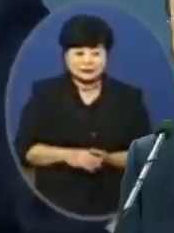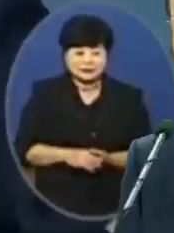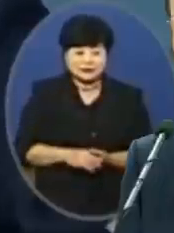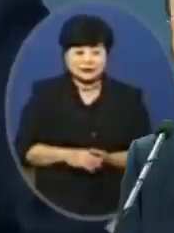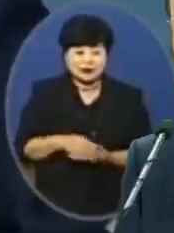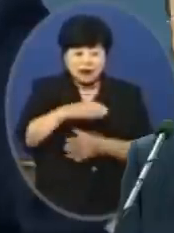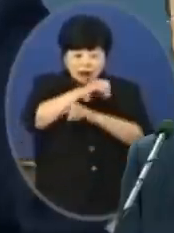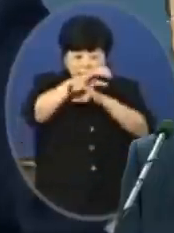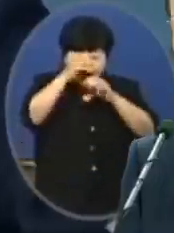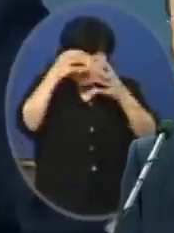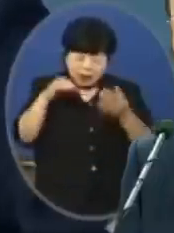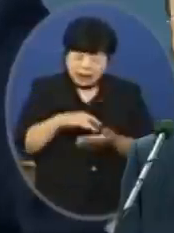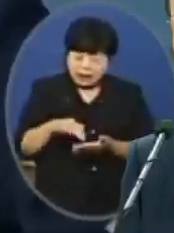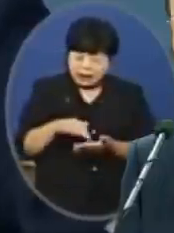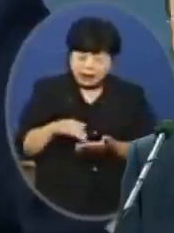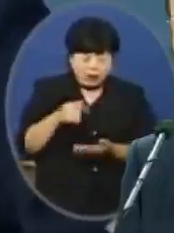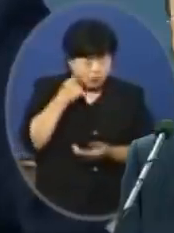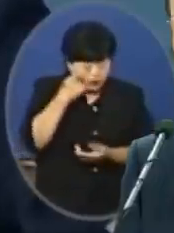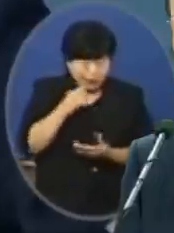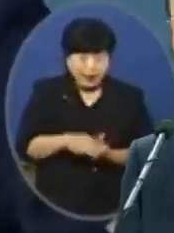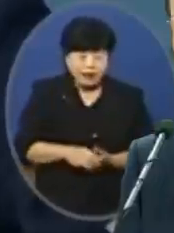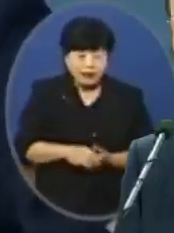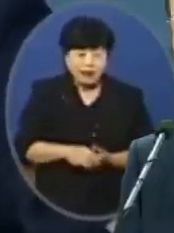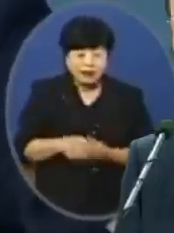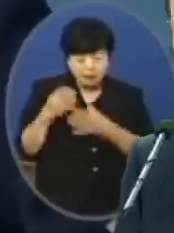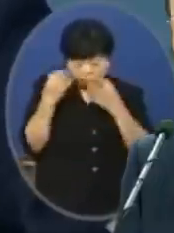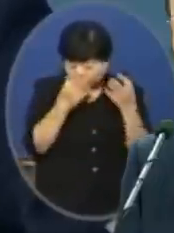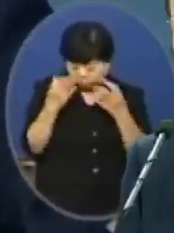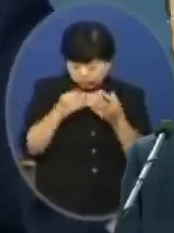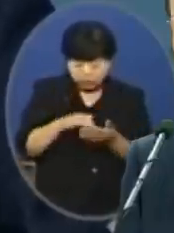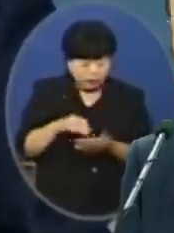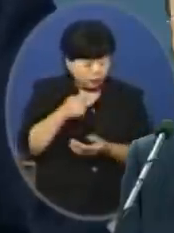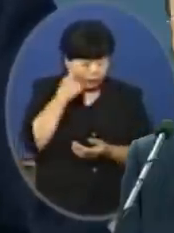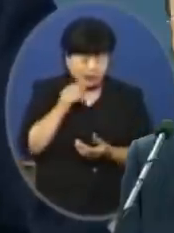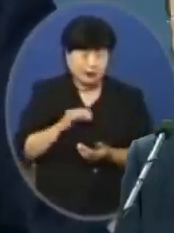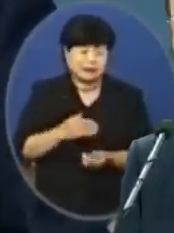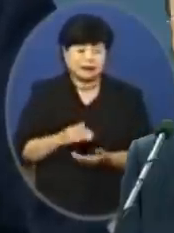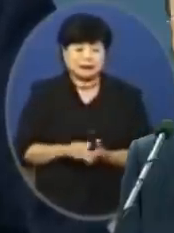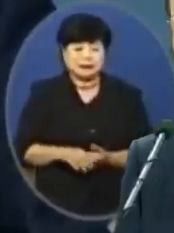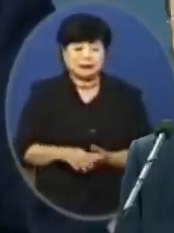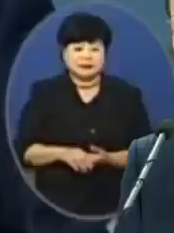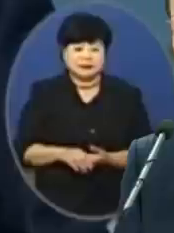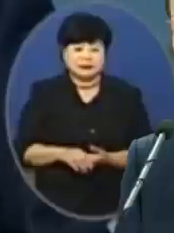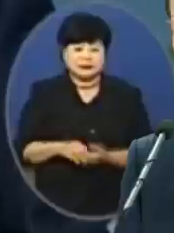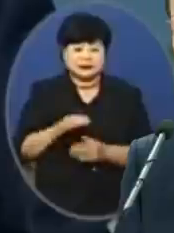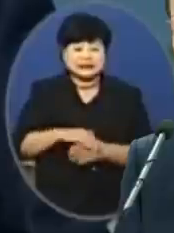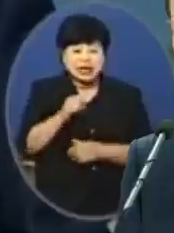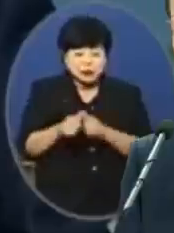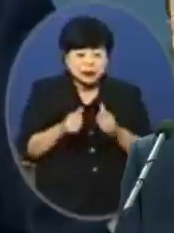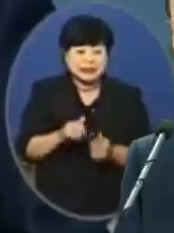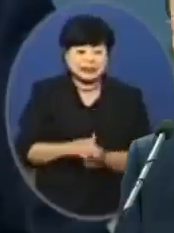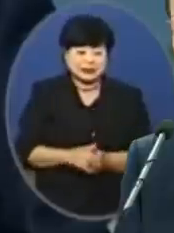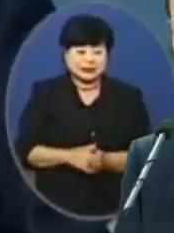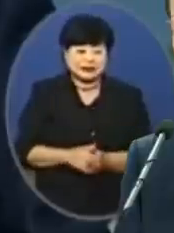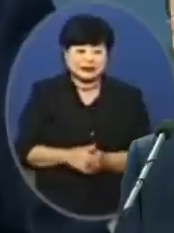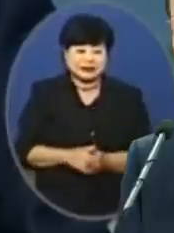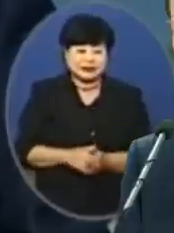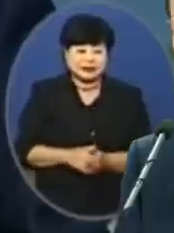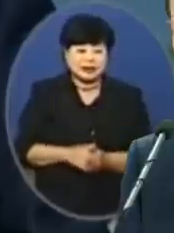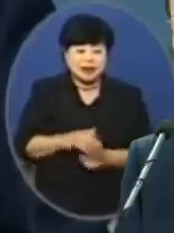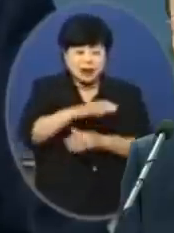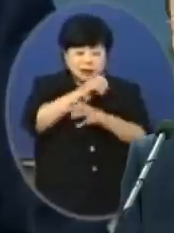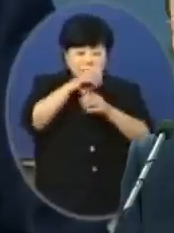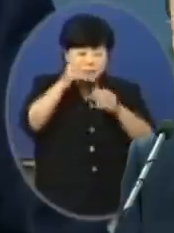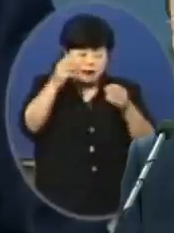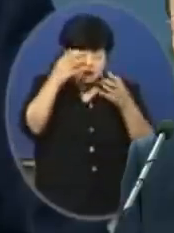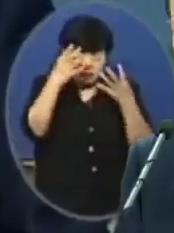아유 좀 헤아리고 난 다음 정신이 없어서 못 헤아리겠습니다. 내 자손이 저와